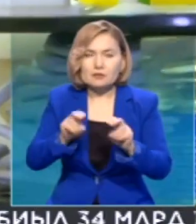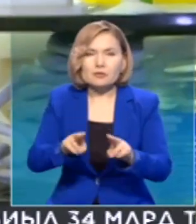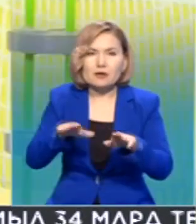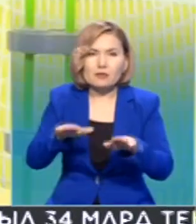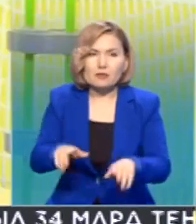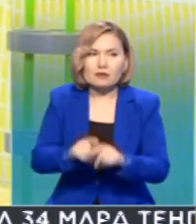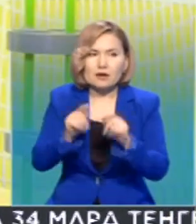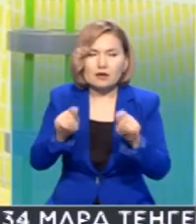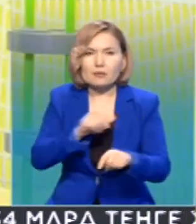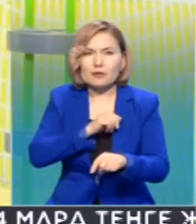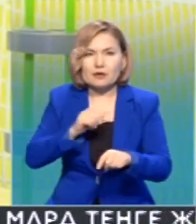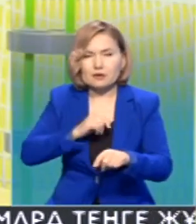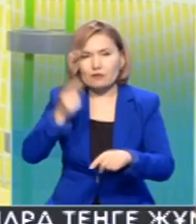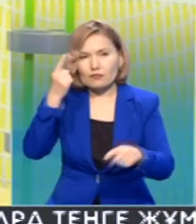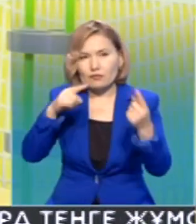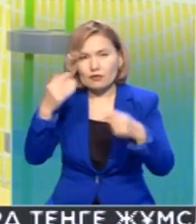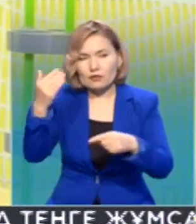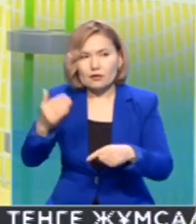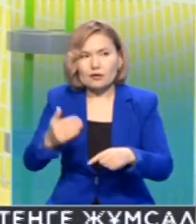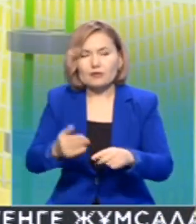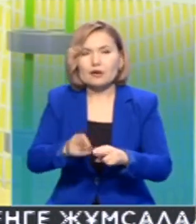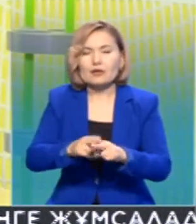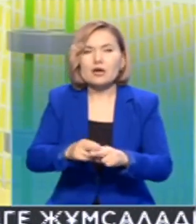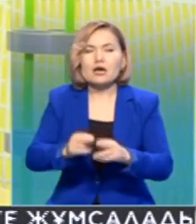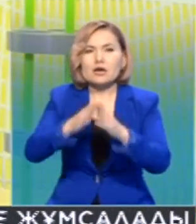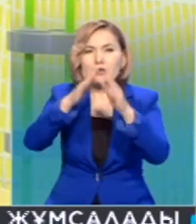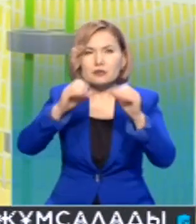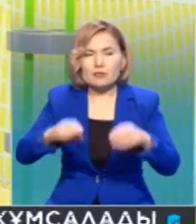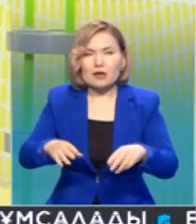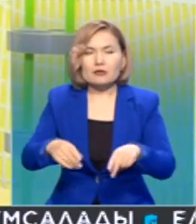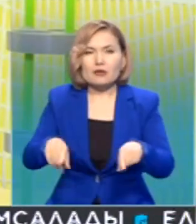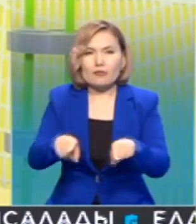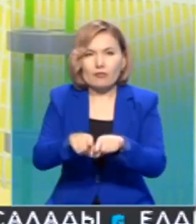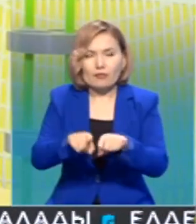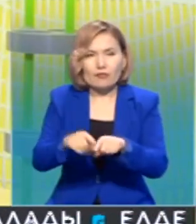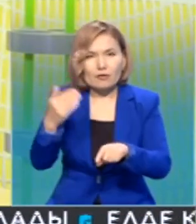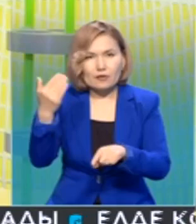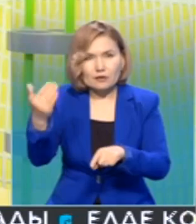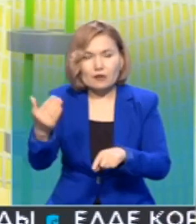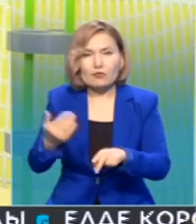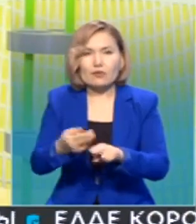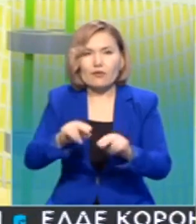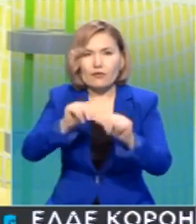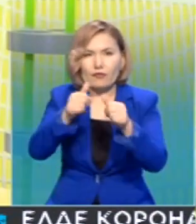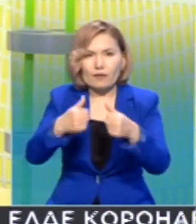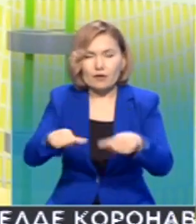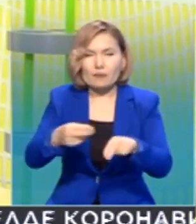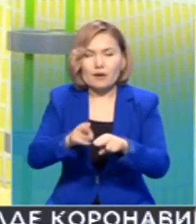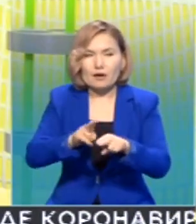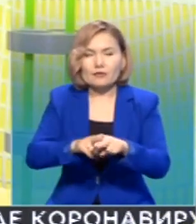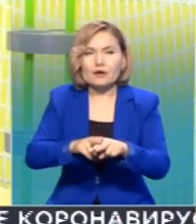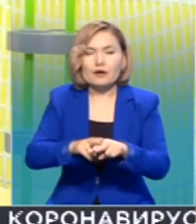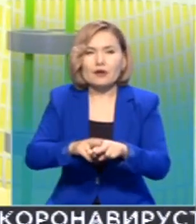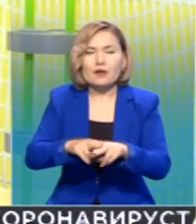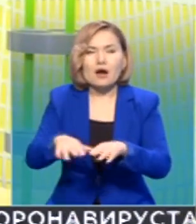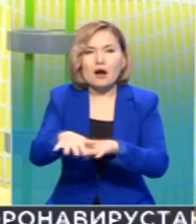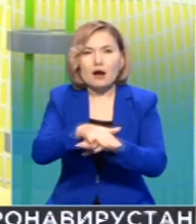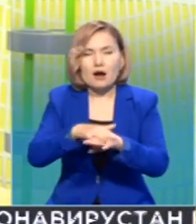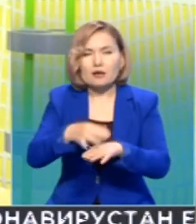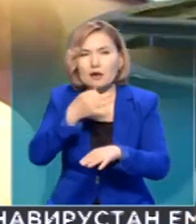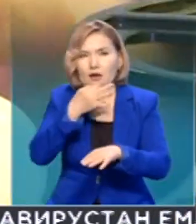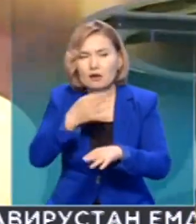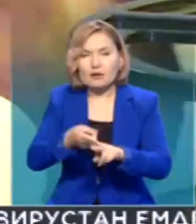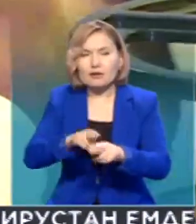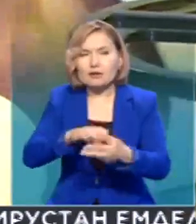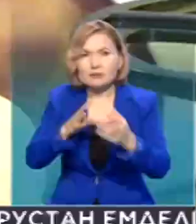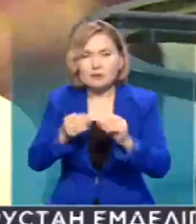қалыптастыруды көздейді. Зымыранның басы осындай болады. Адамдар ол арқылы жүре алады, және бұл кванттық вакуум